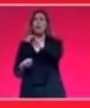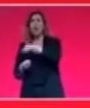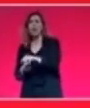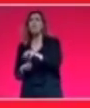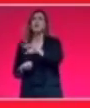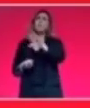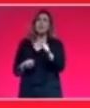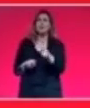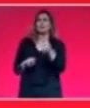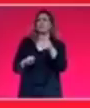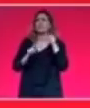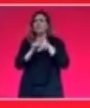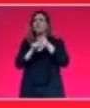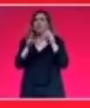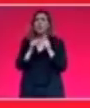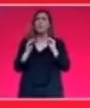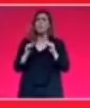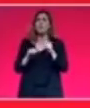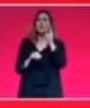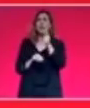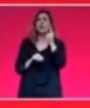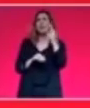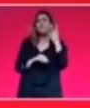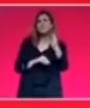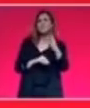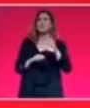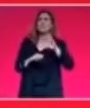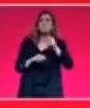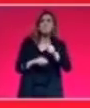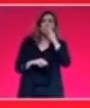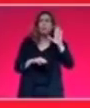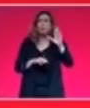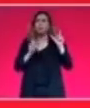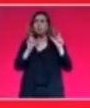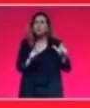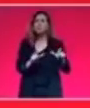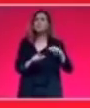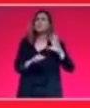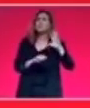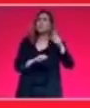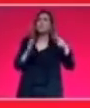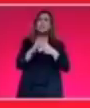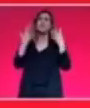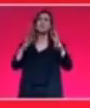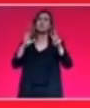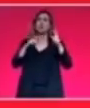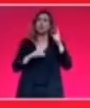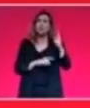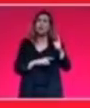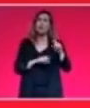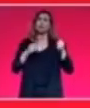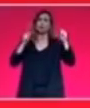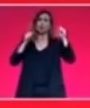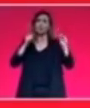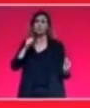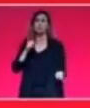και στο 114, στον αντιδικτατορικό αγώνα και συναλλαγή του 1981. Απευθυνόμαστε λοιπόν σε όλους τους